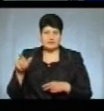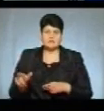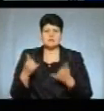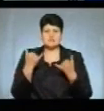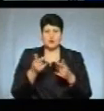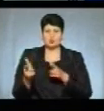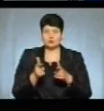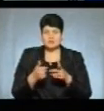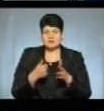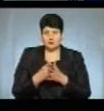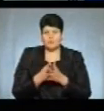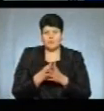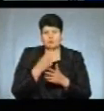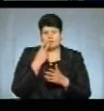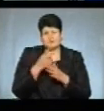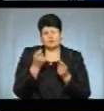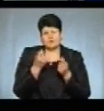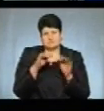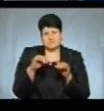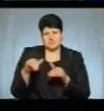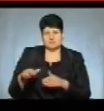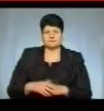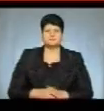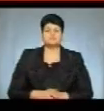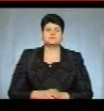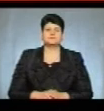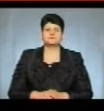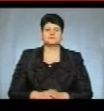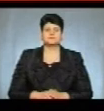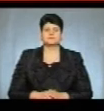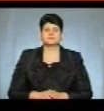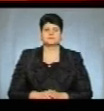готується до ефіру. Переглянемо його пізніше.